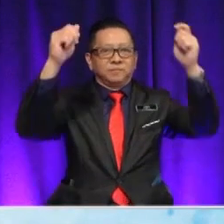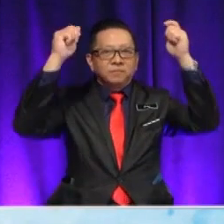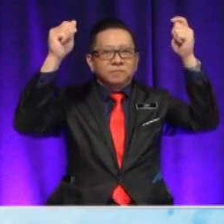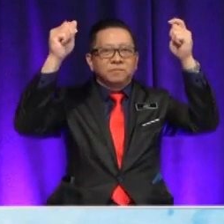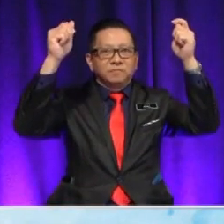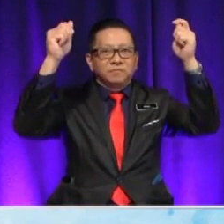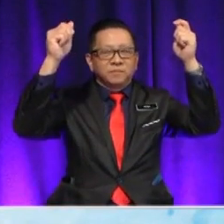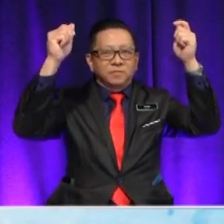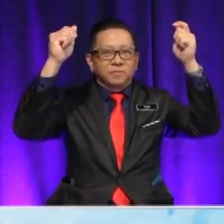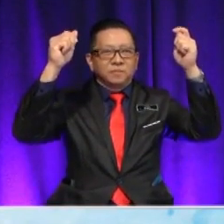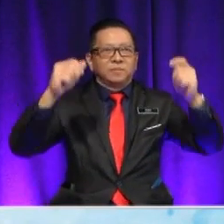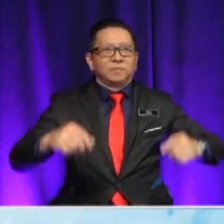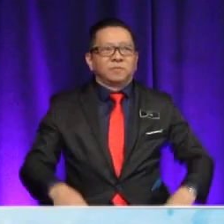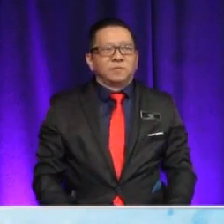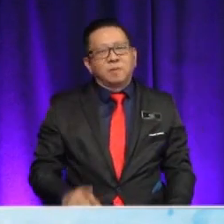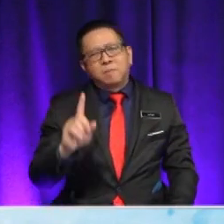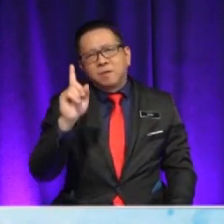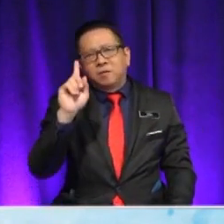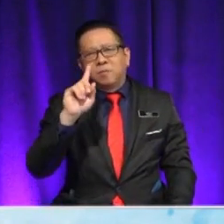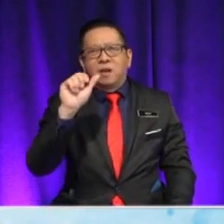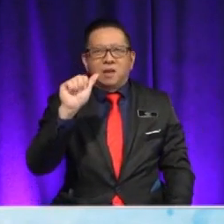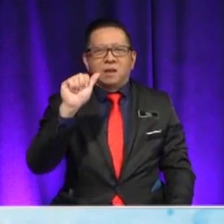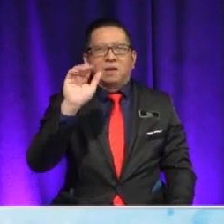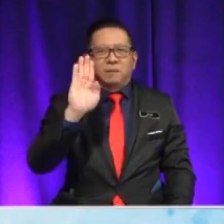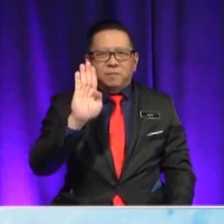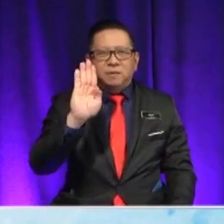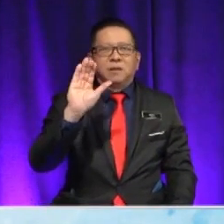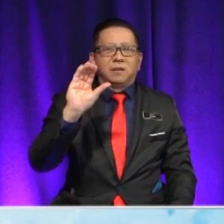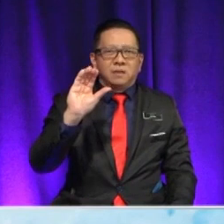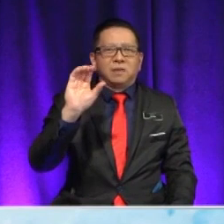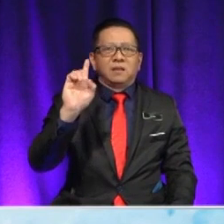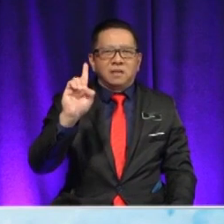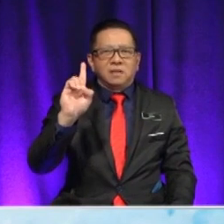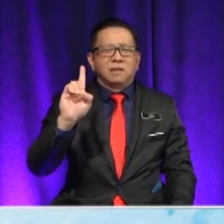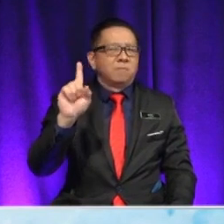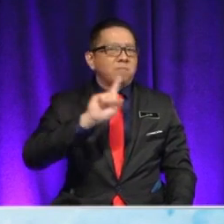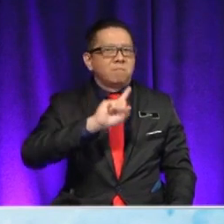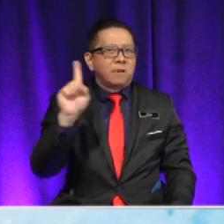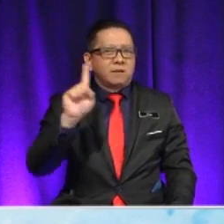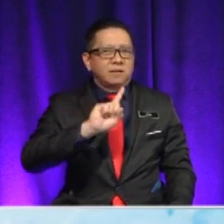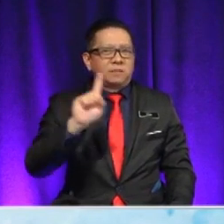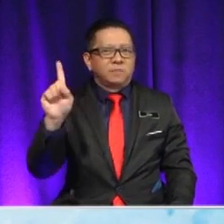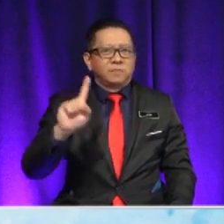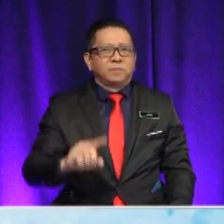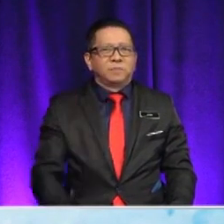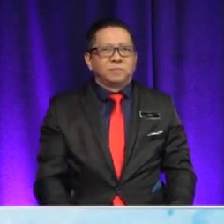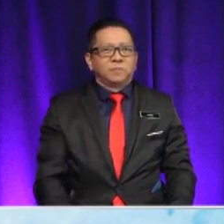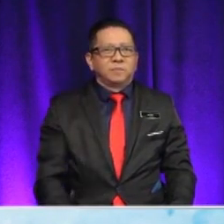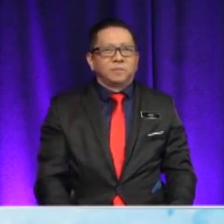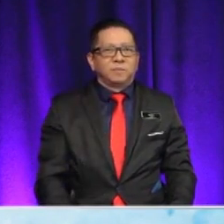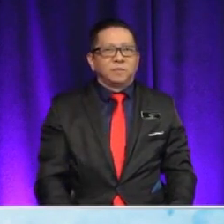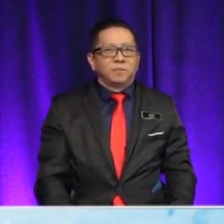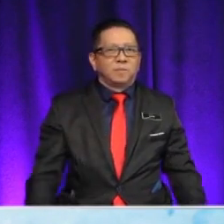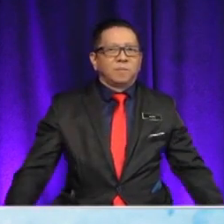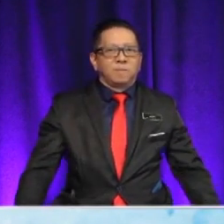Mana satu? Yang mana satu? Murid-murid yang berada di rumah pun boleh pilih jawapan. Okay. Baiklah. Dah ada jawapan.